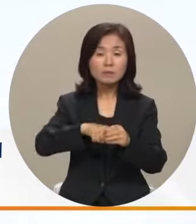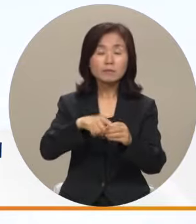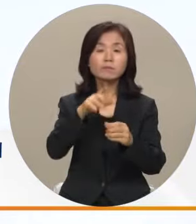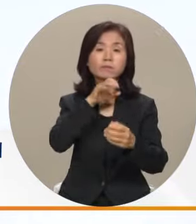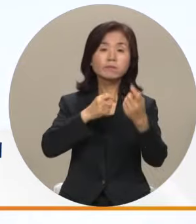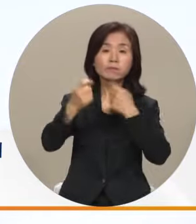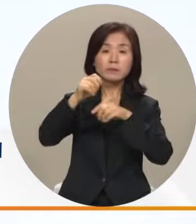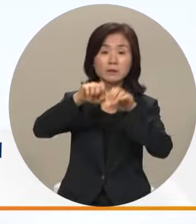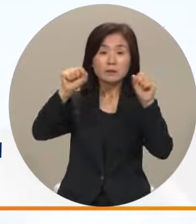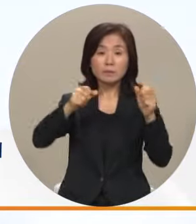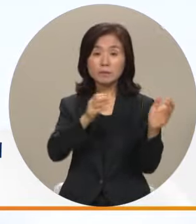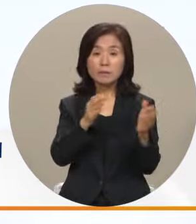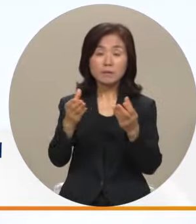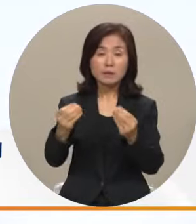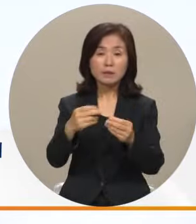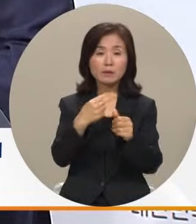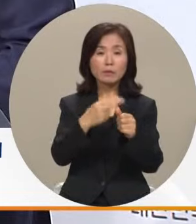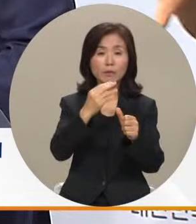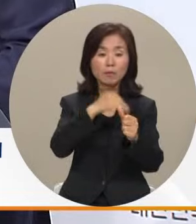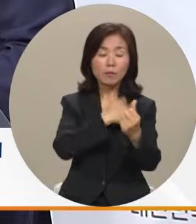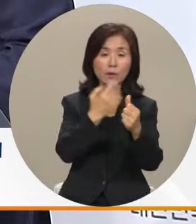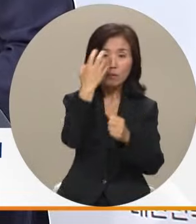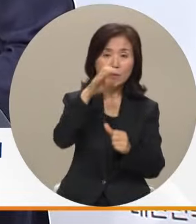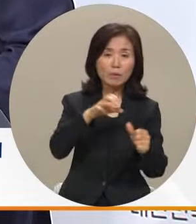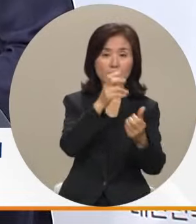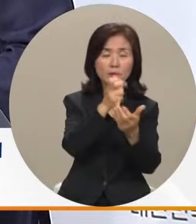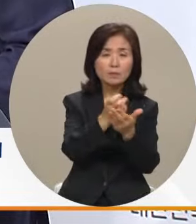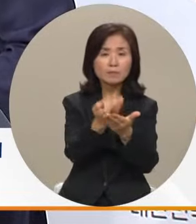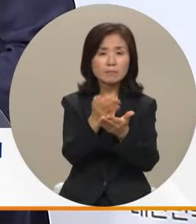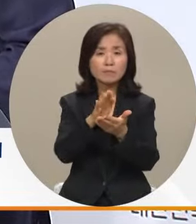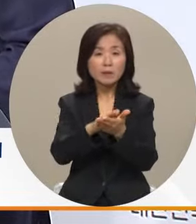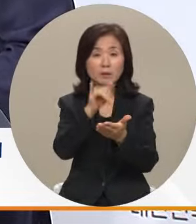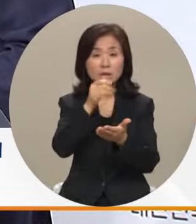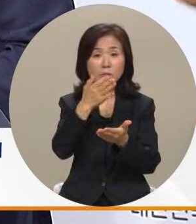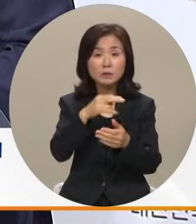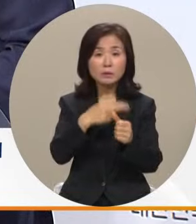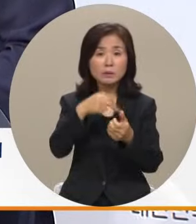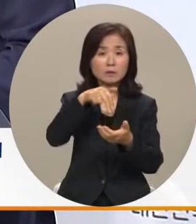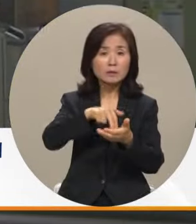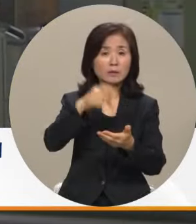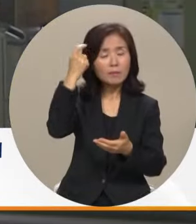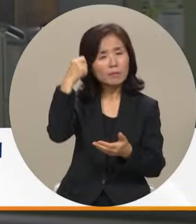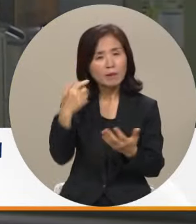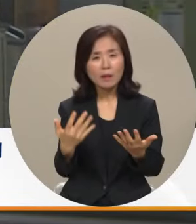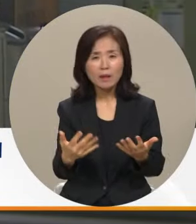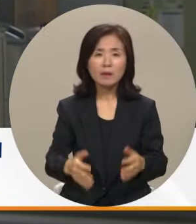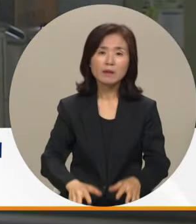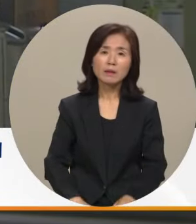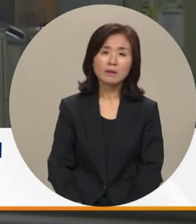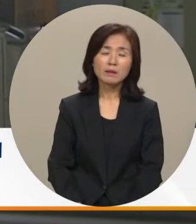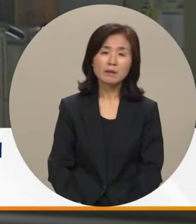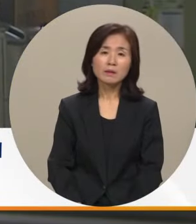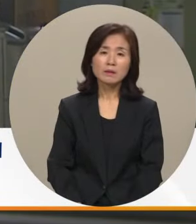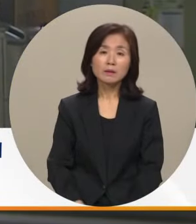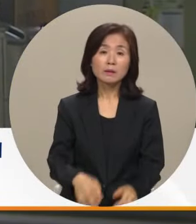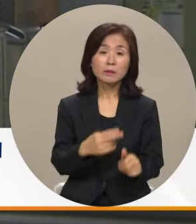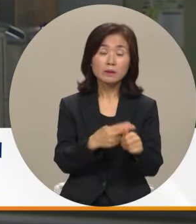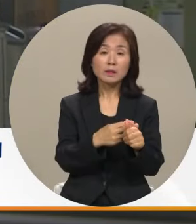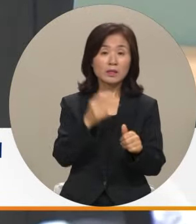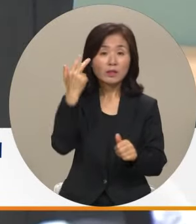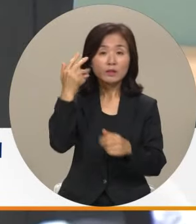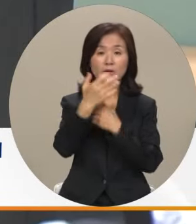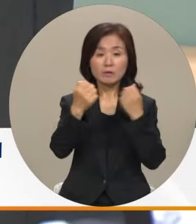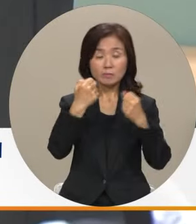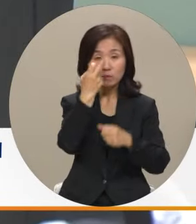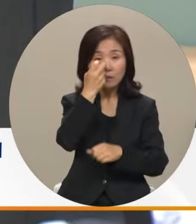마련하고 교 보호를 위한 개정도 했지만 아직 그 효과를 체감하기가 어렵습니다 실제 교사들의 정신